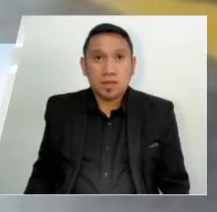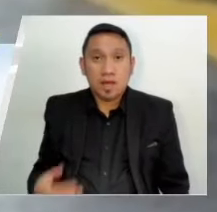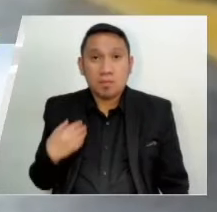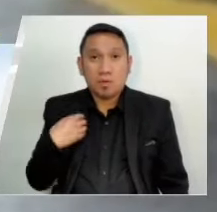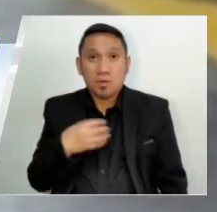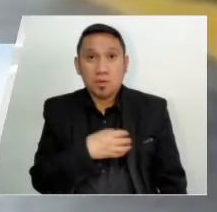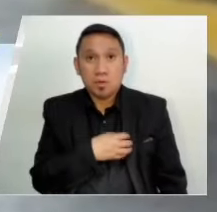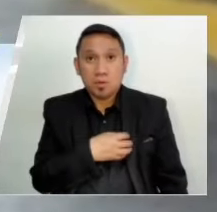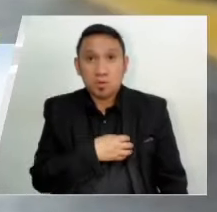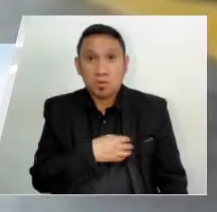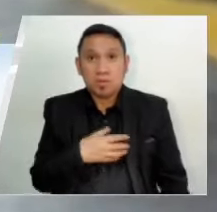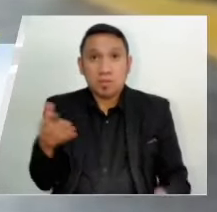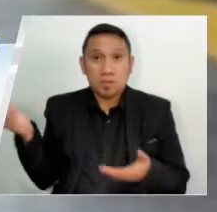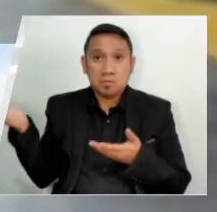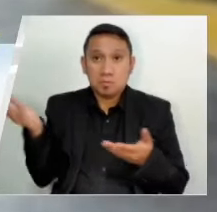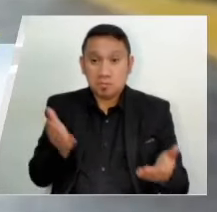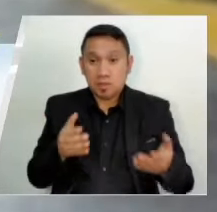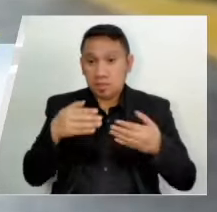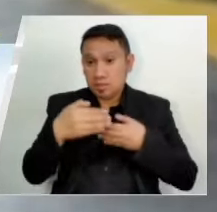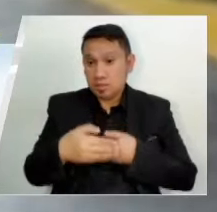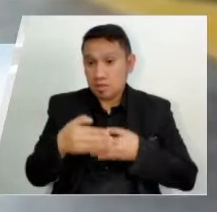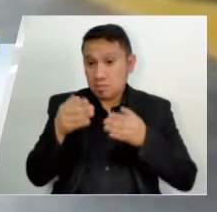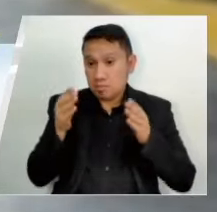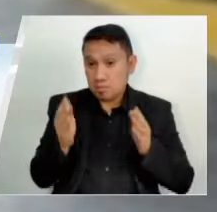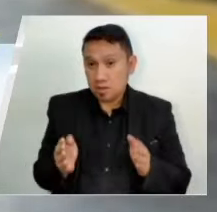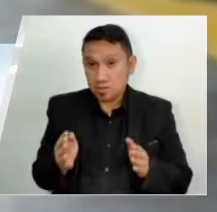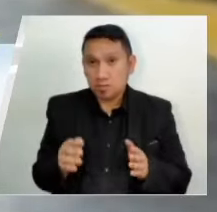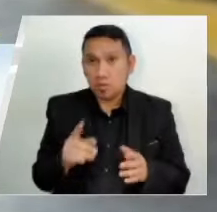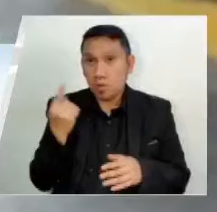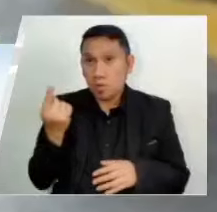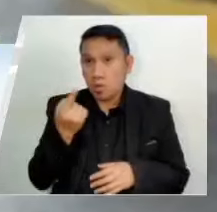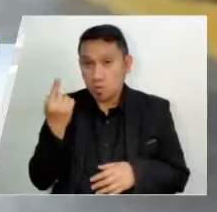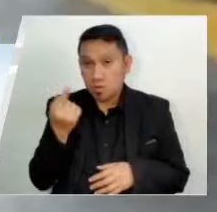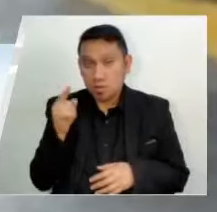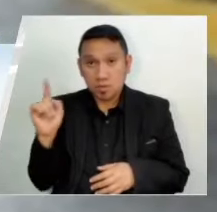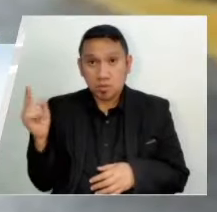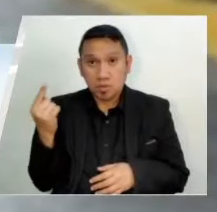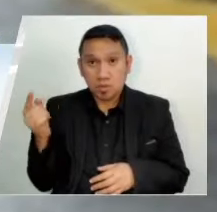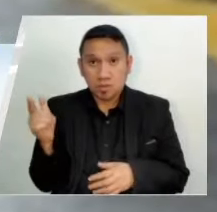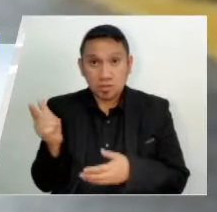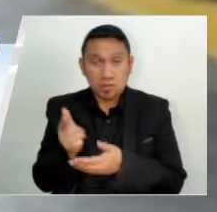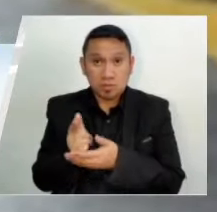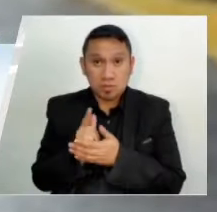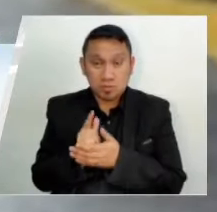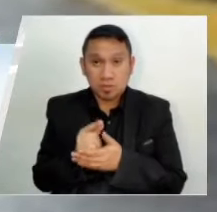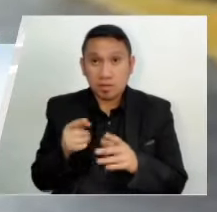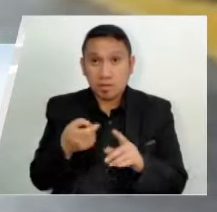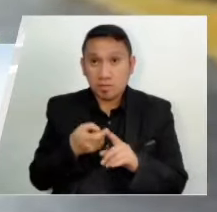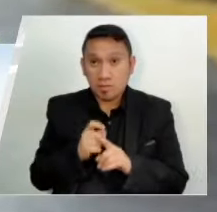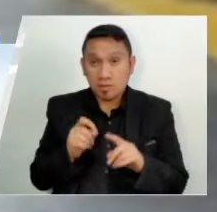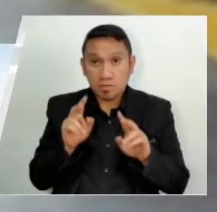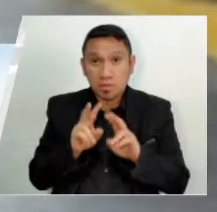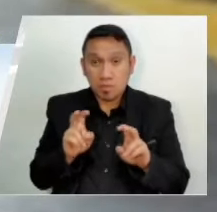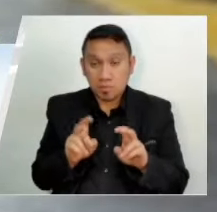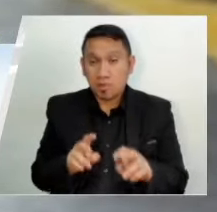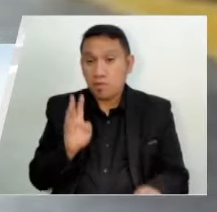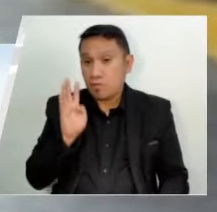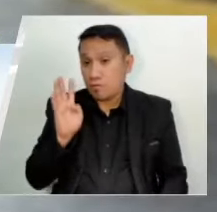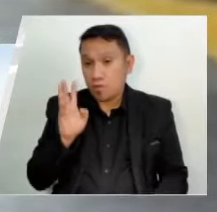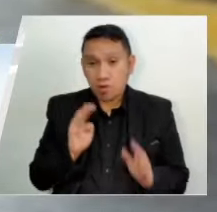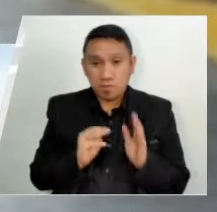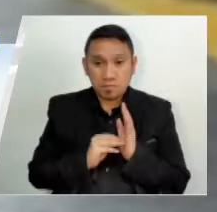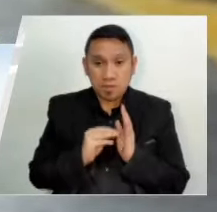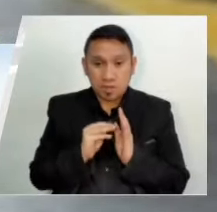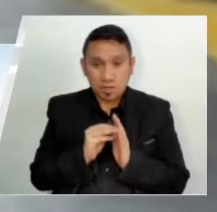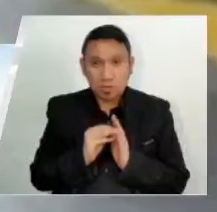mga kahon pero ang pakay lang dapat ay mga baril base sa nakasaad sa hawak nilang search warrant. Mahigit 4 million pesos ang unang indeklara